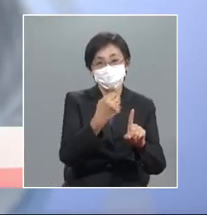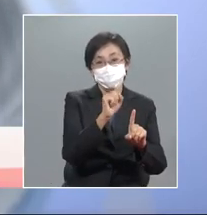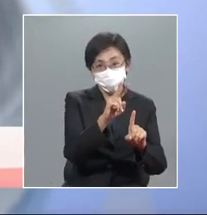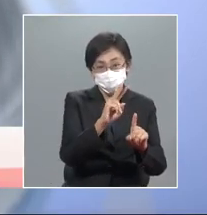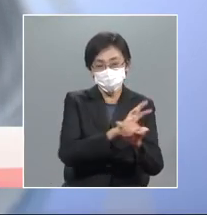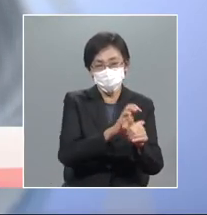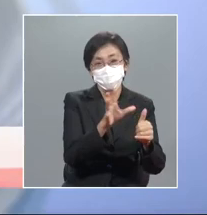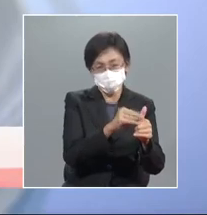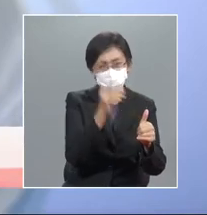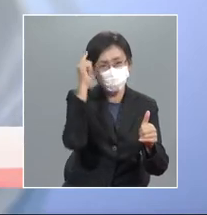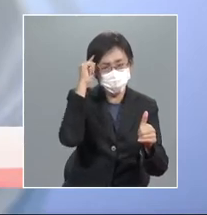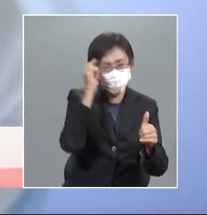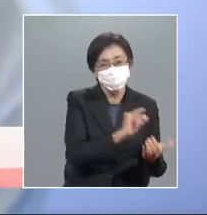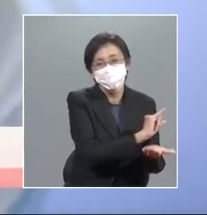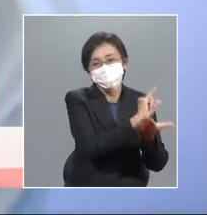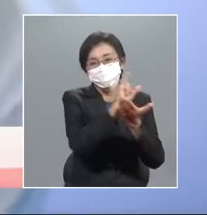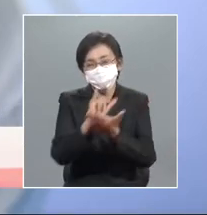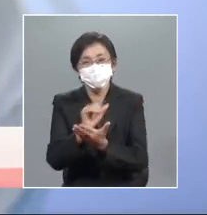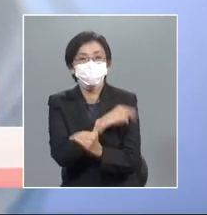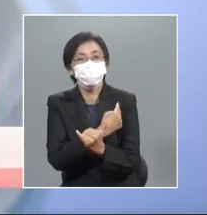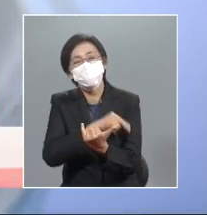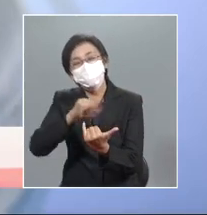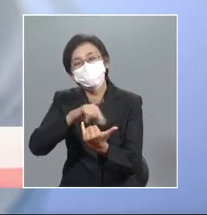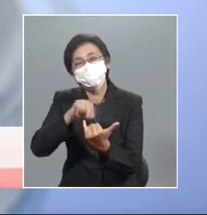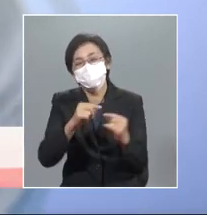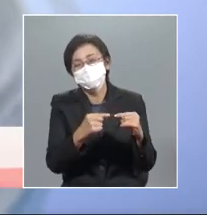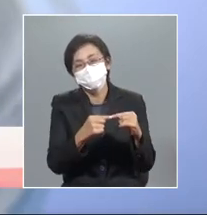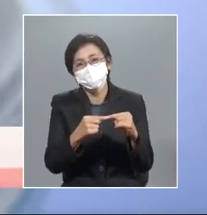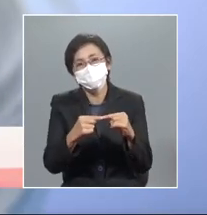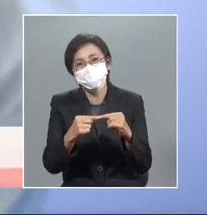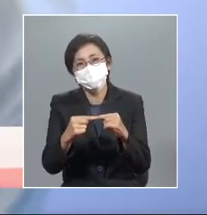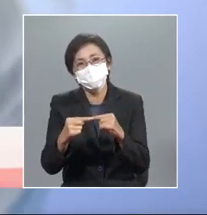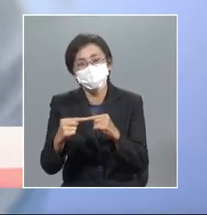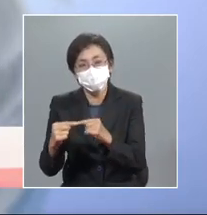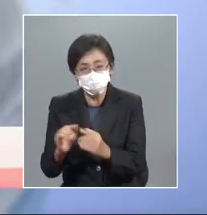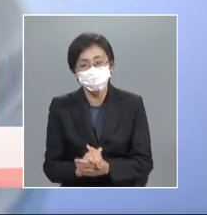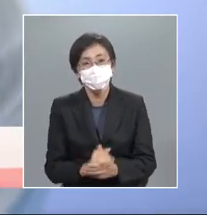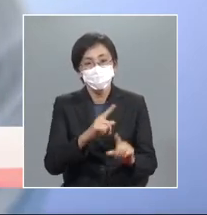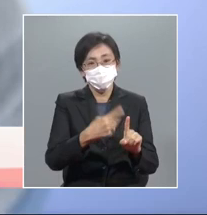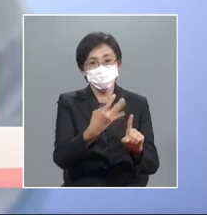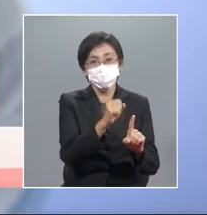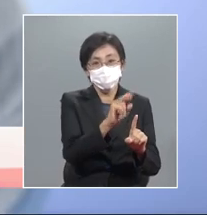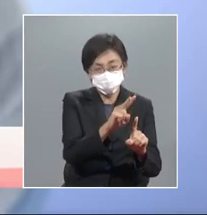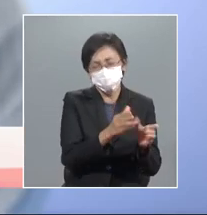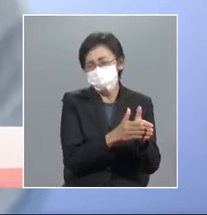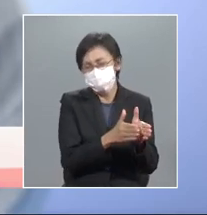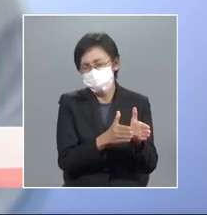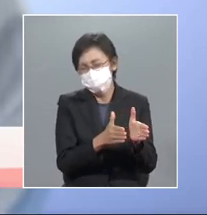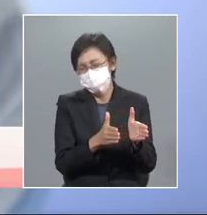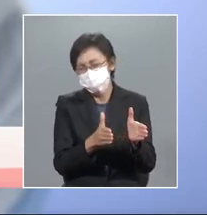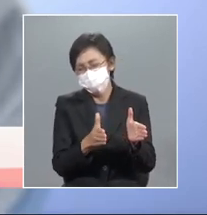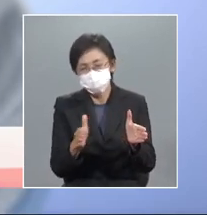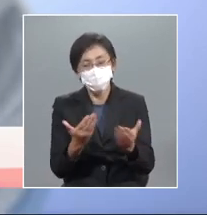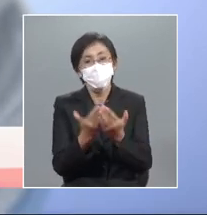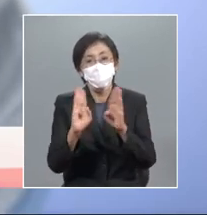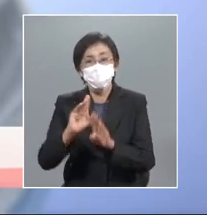เป็นครูปีใด้สร้างอยู่แล้วนะครูวิทย์เนี่ยเข้าไปตรวจเจอ 12เนี้ยและหลังจากนั้นเนี่ยเชื่อไหมครับว่าแต่ถ้า